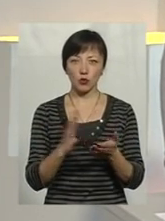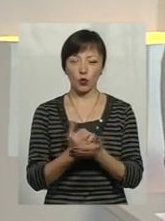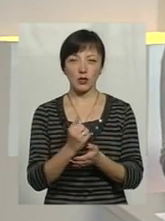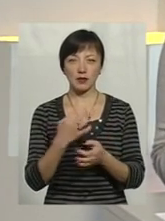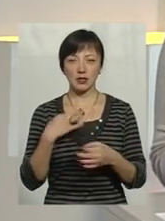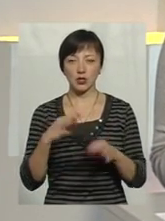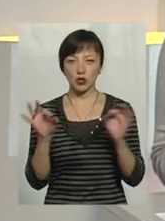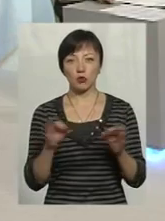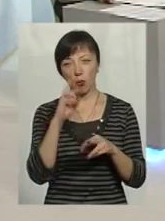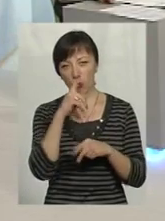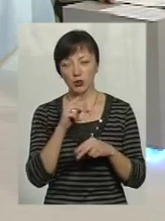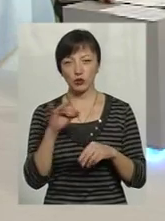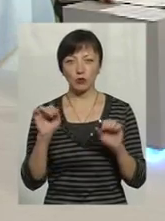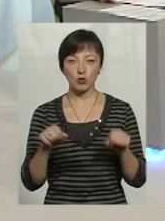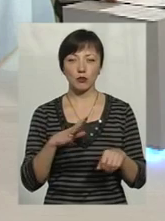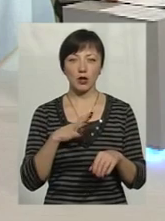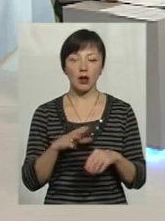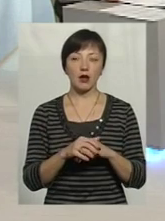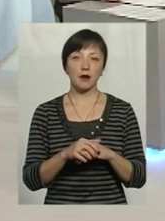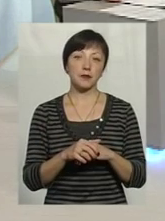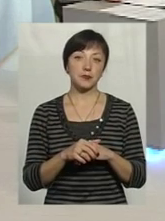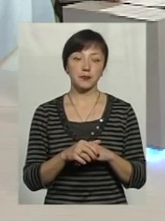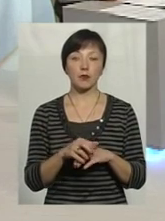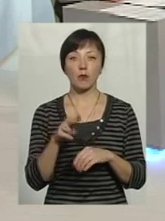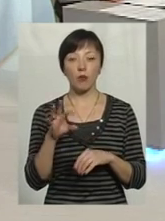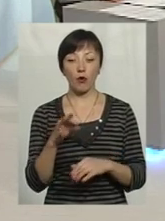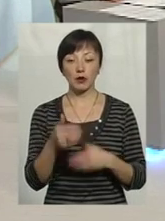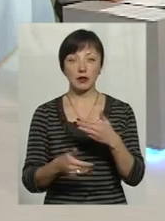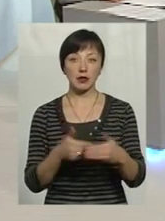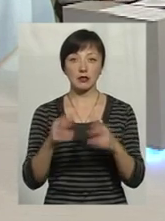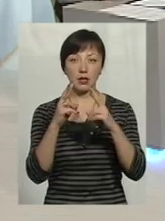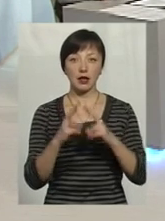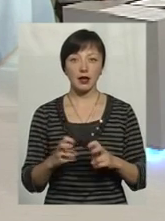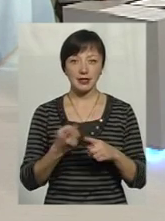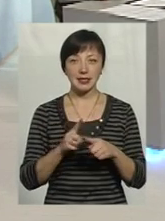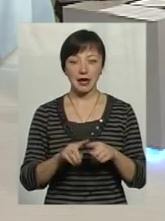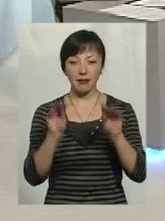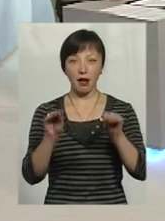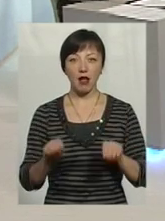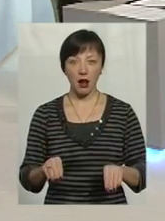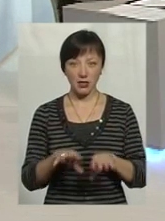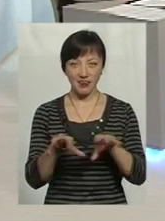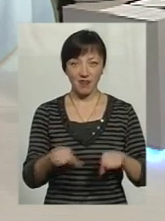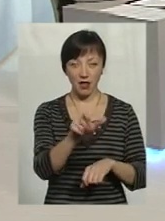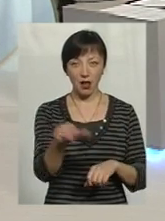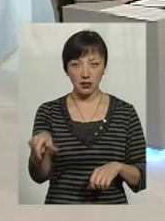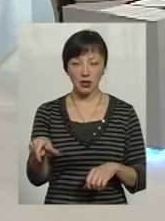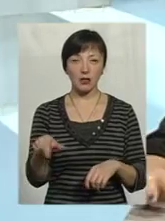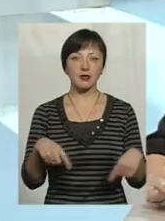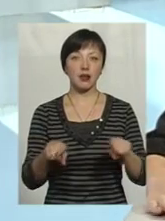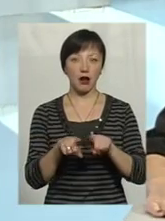бути? Чи... Взагалі по тенденції аналізу є декларації посадовців